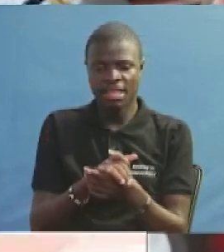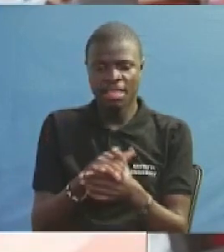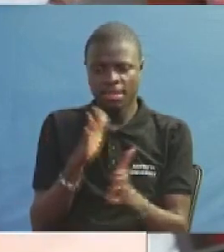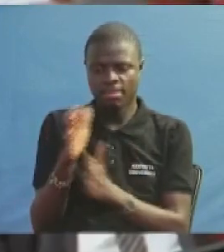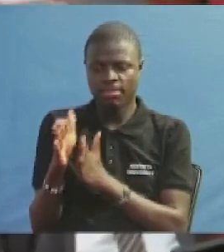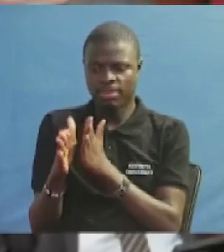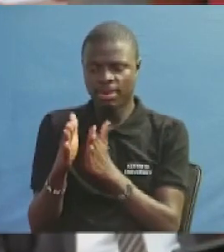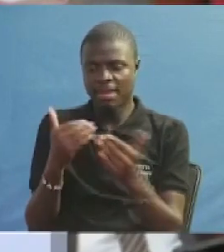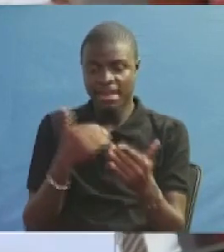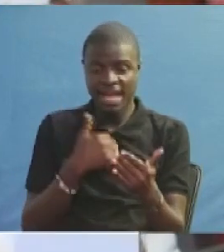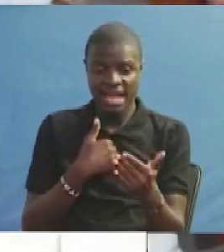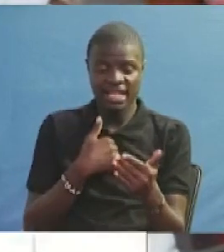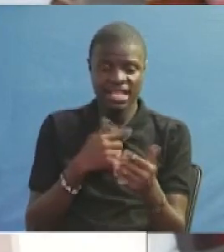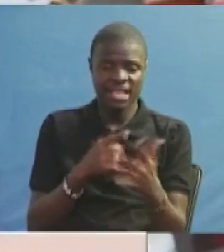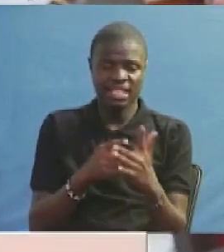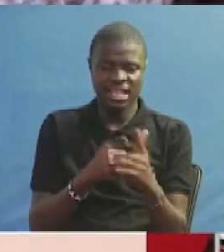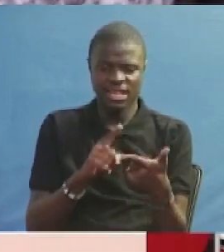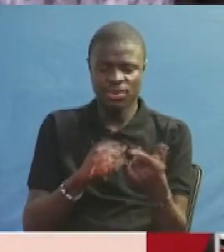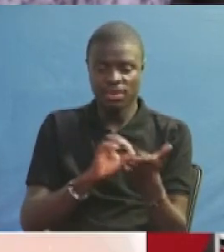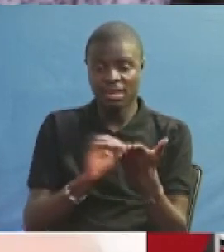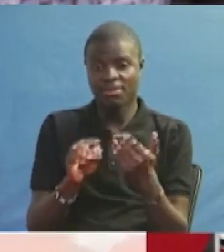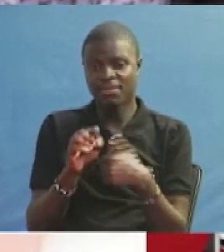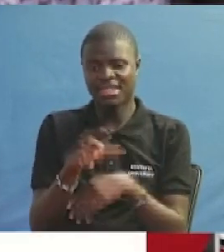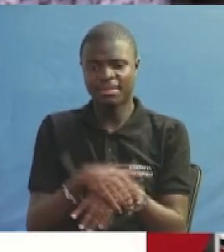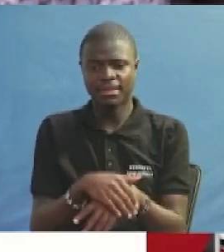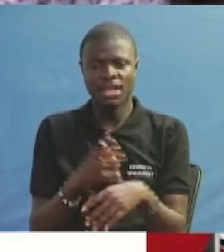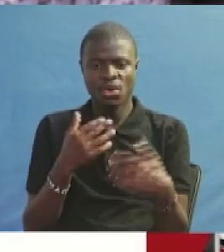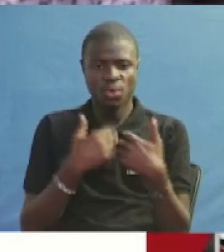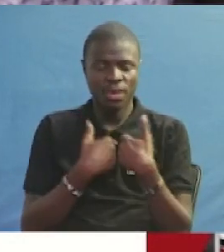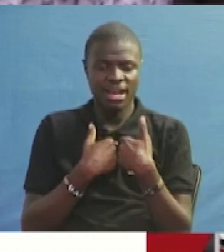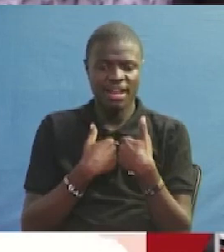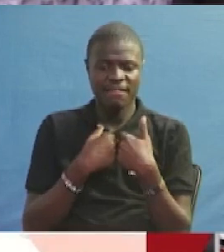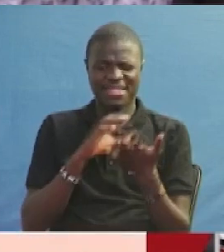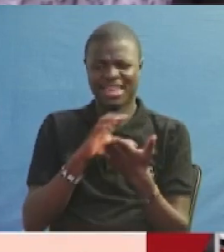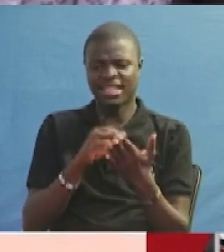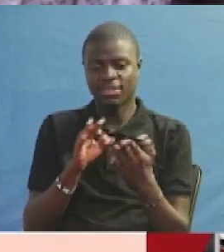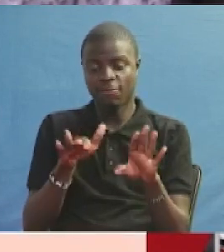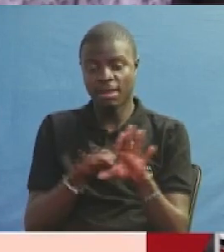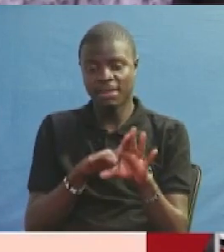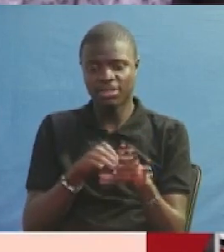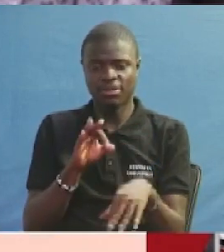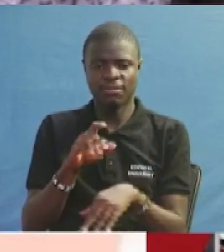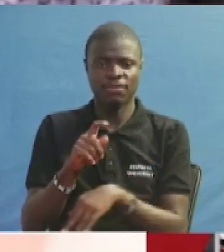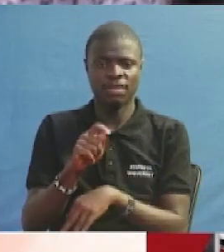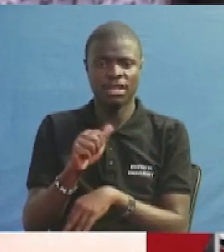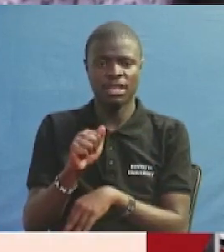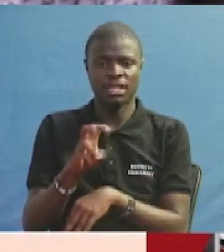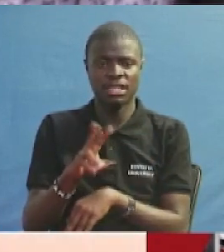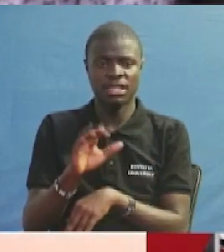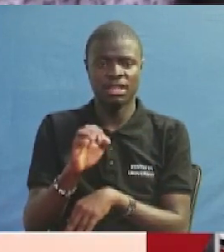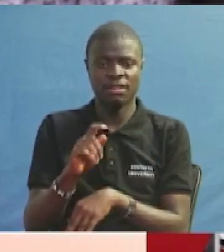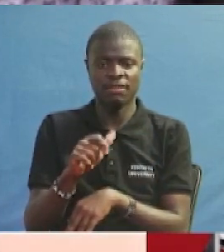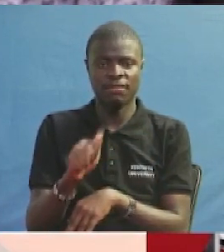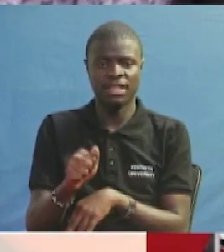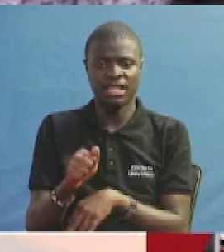ushaanza kuwatibua wabunge hao. We have the case of member for Taveta, the county women rep